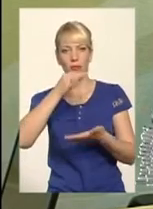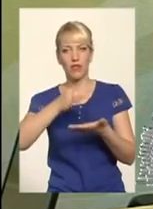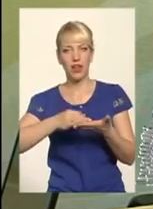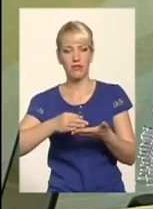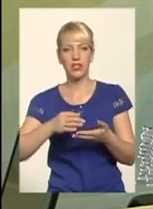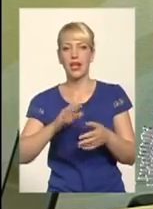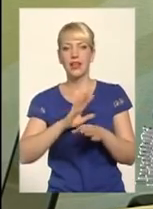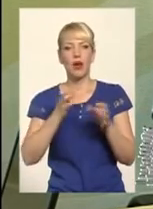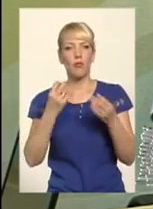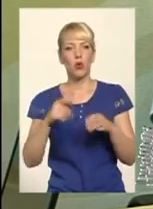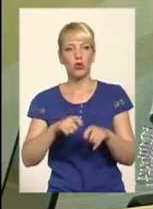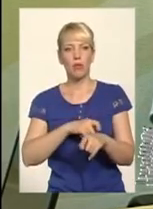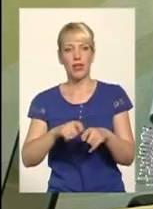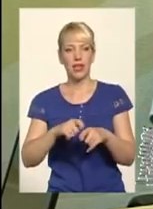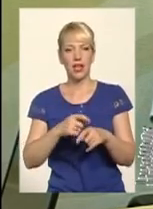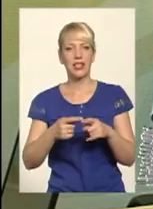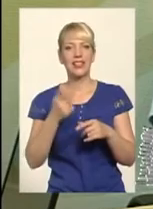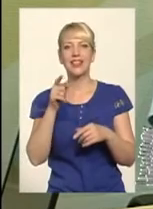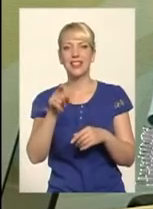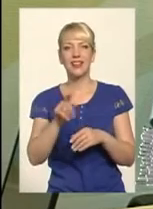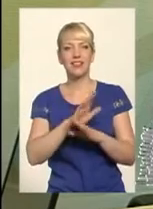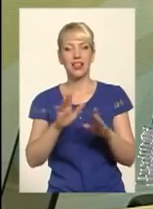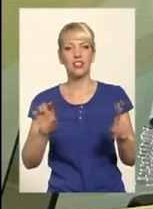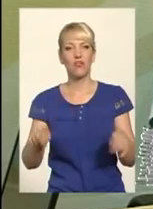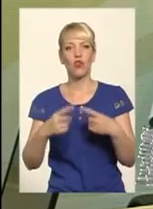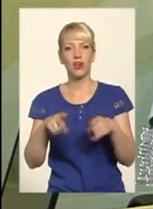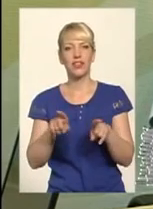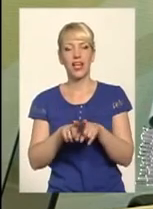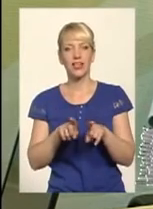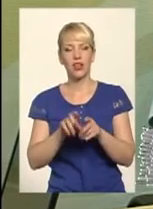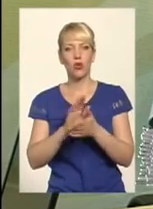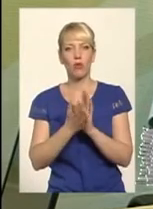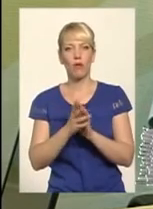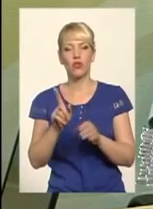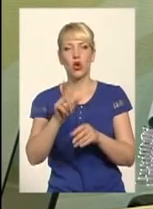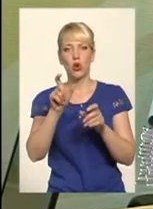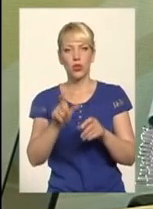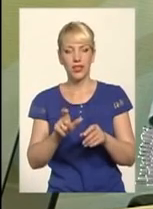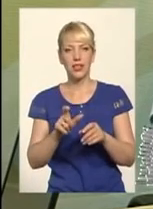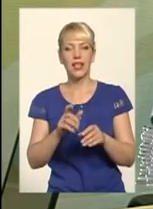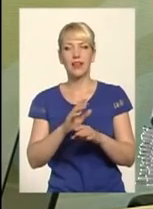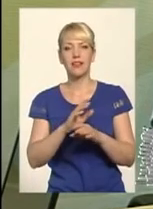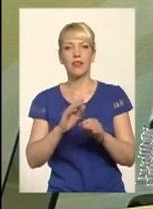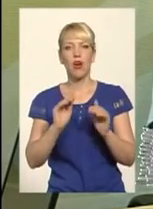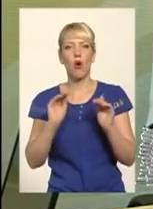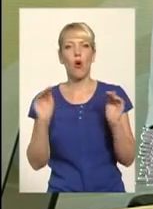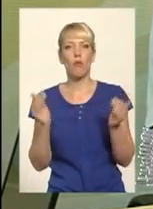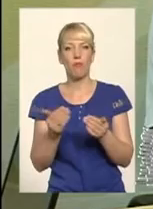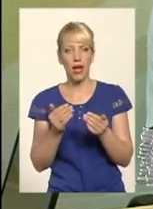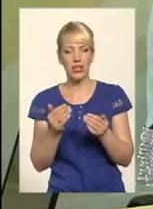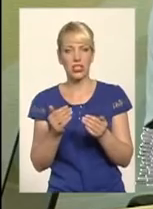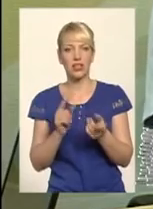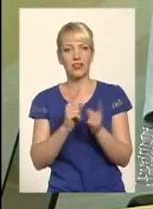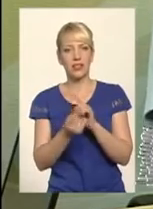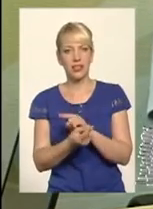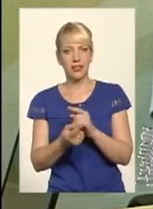ти не створив таких умов, що людина, ну, умовно кажучи, втратила працездатність, стала обмежено працездатною. Тому Якщо сьогодні говорити